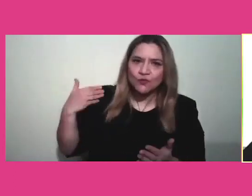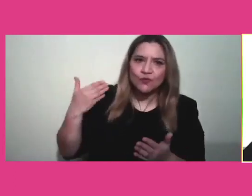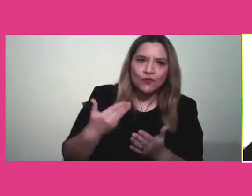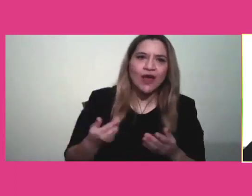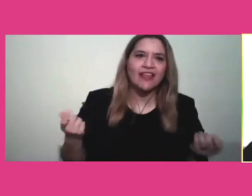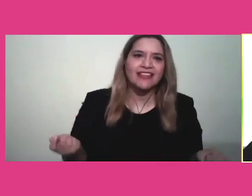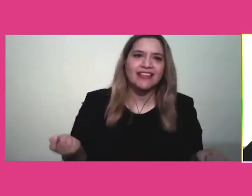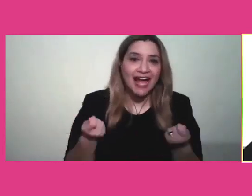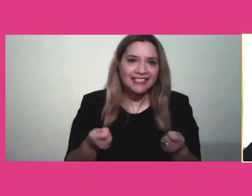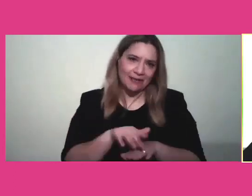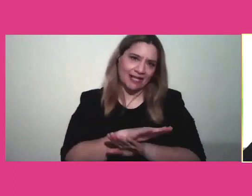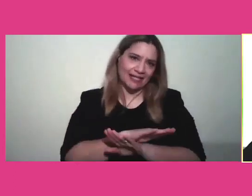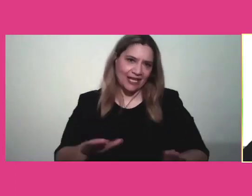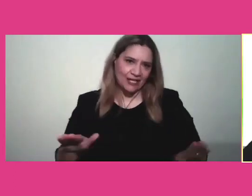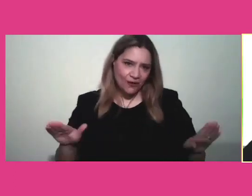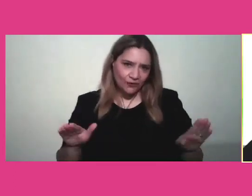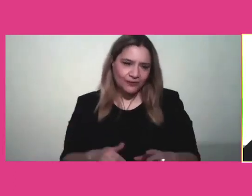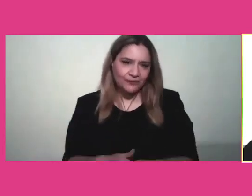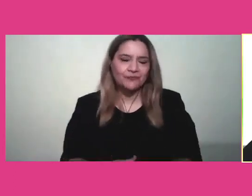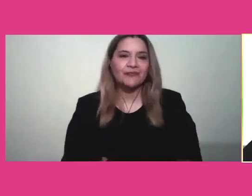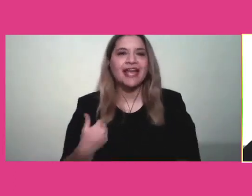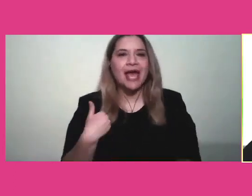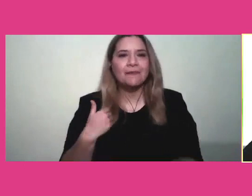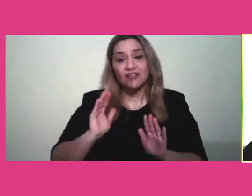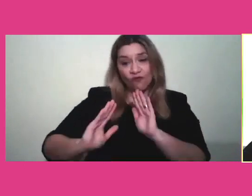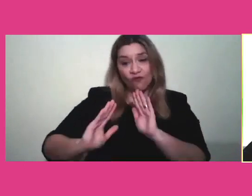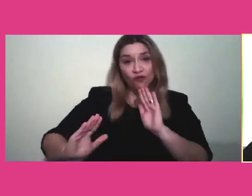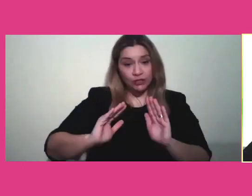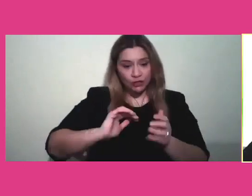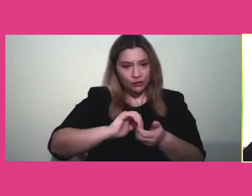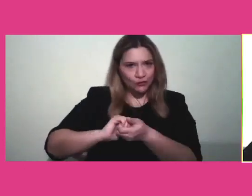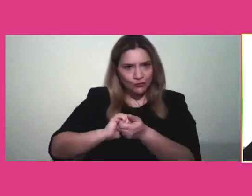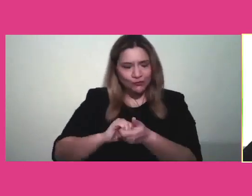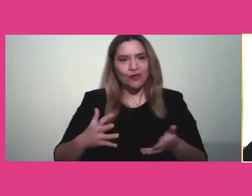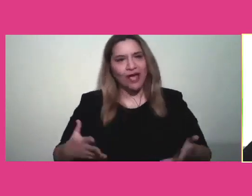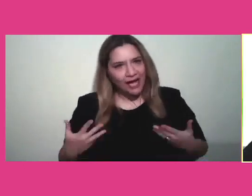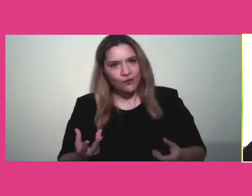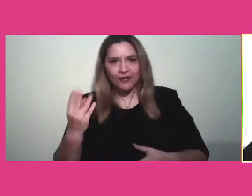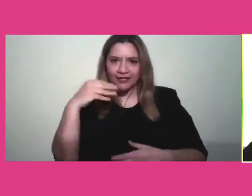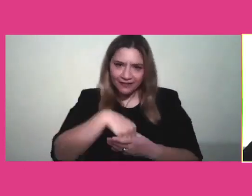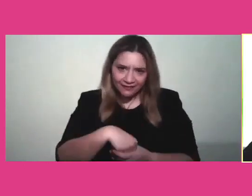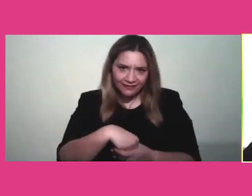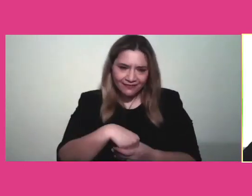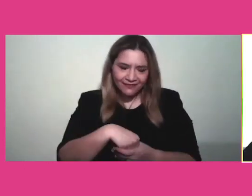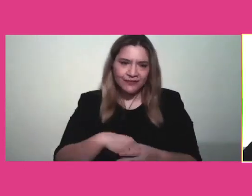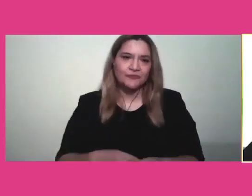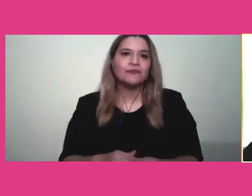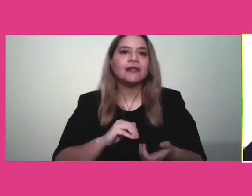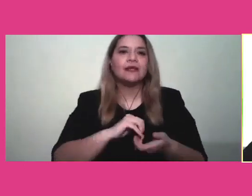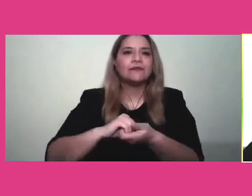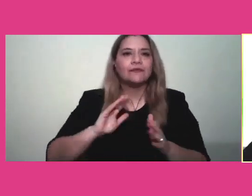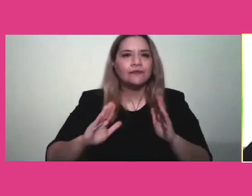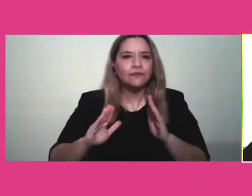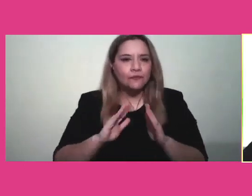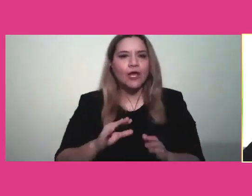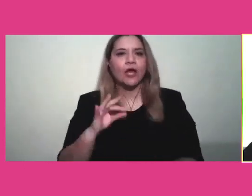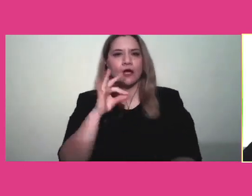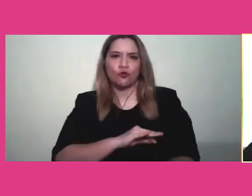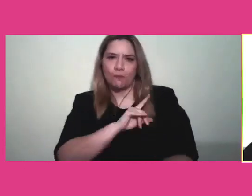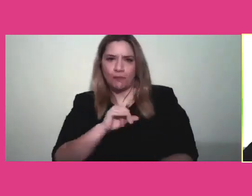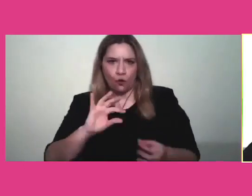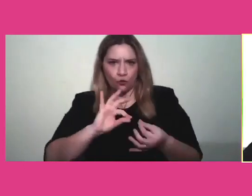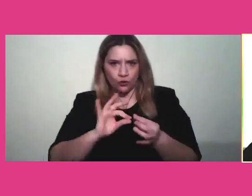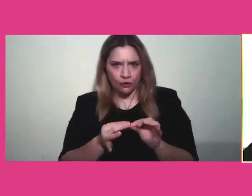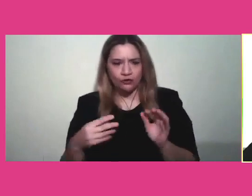δράση. Και εμείς ως Φροντίζω είμαστε πολύ χαρούμενοι που είμαστε μέρος αυτής. Το Φροντίζω είναι μια μη κερδοσκοπική οργάνωση, η οποία